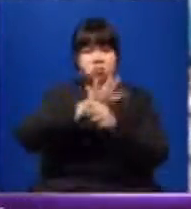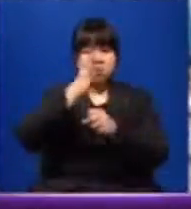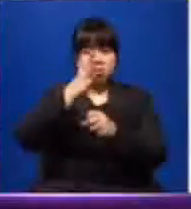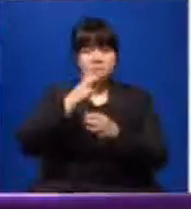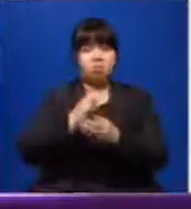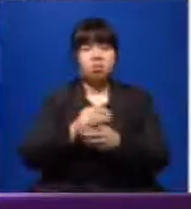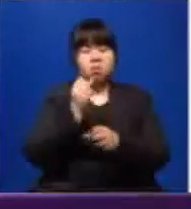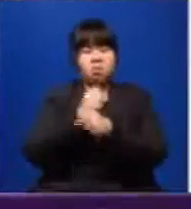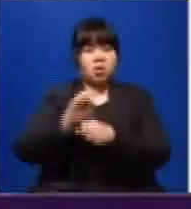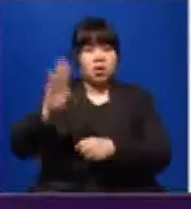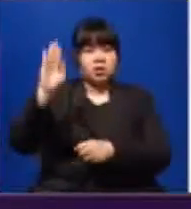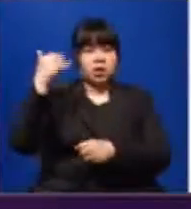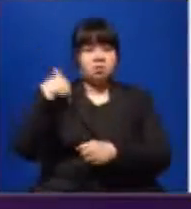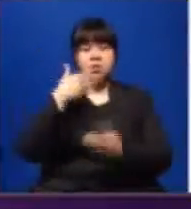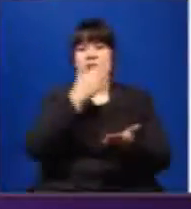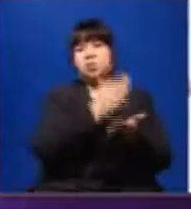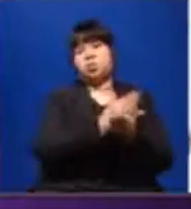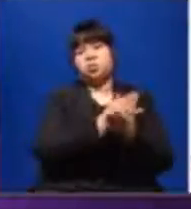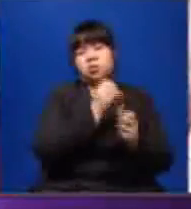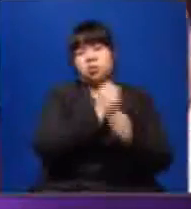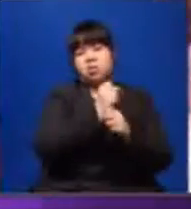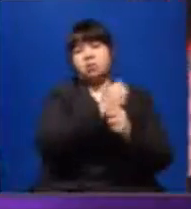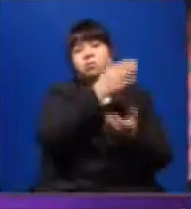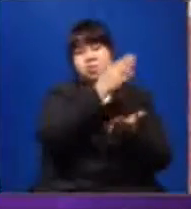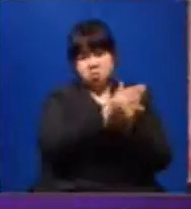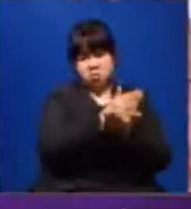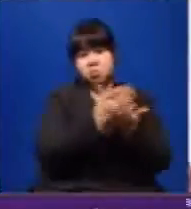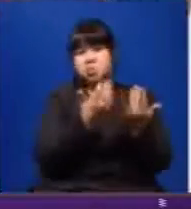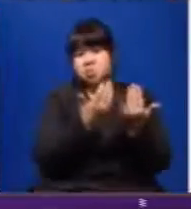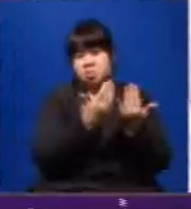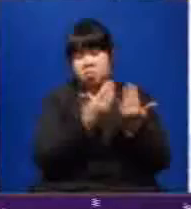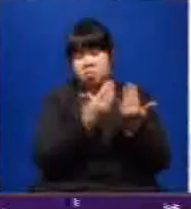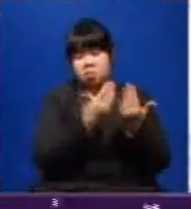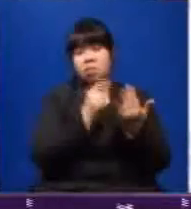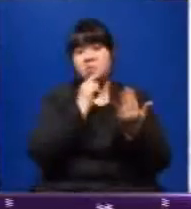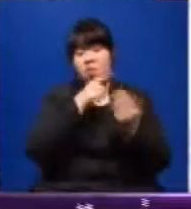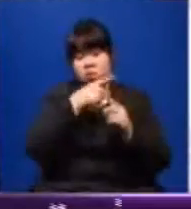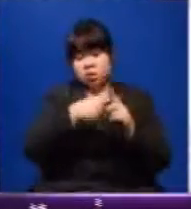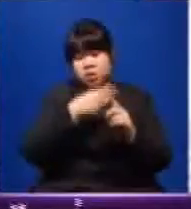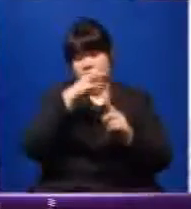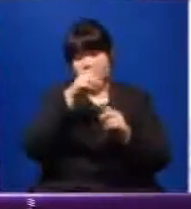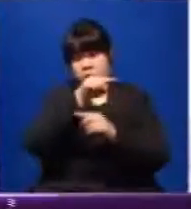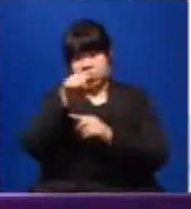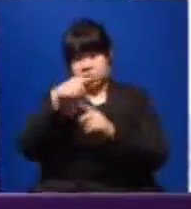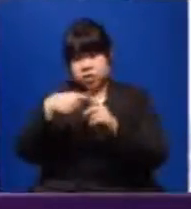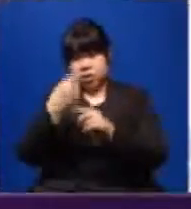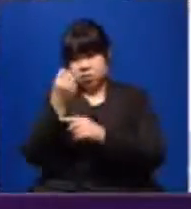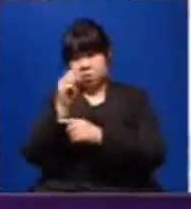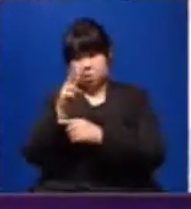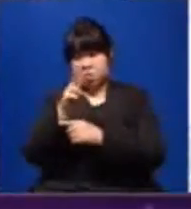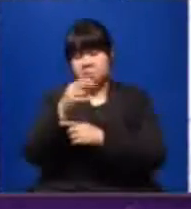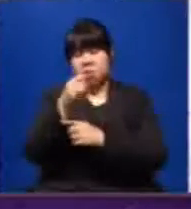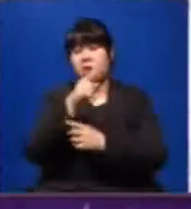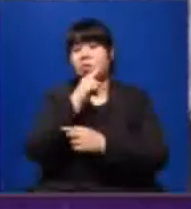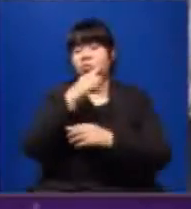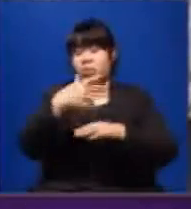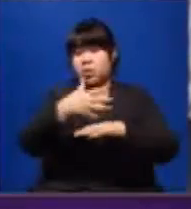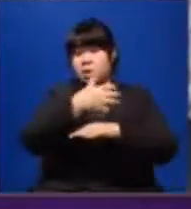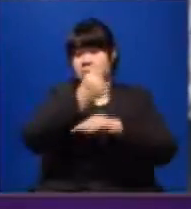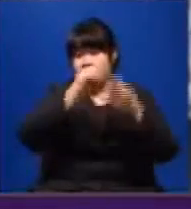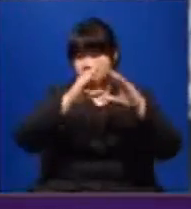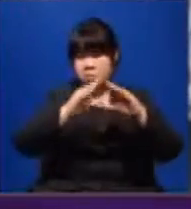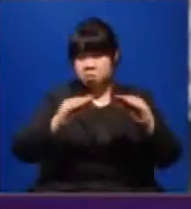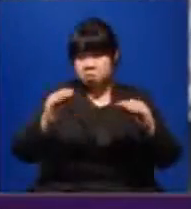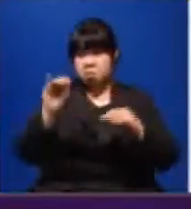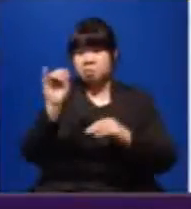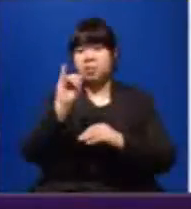ริษัทจึงเริ่มปรับตัวด้วยการหยุดดำเนินกิจการชั่วคราวซึ่งในครึ่งปีหลังหากสถานการณ์ทางการเมืองยังไม่กลับเข้าสู่ภาวะปกติจะ